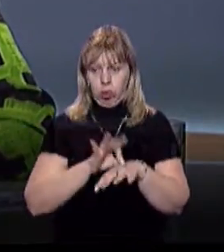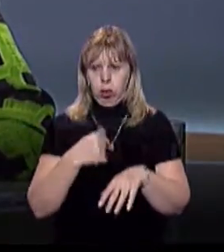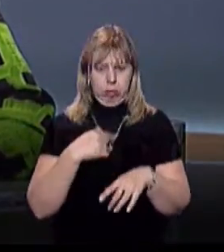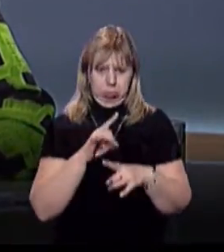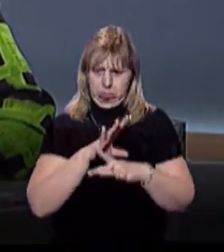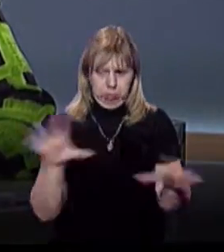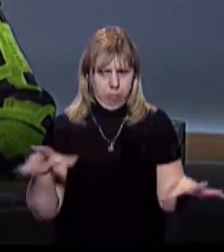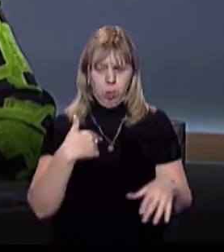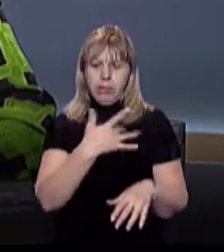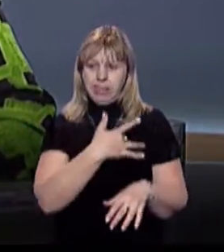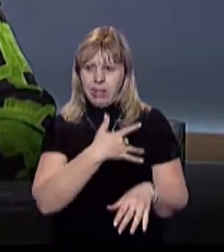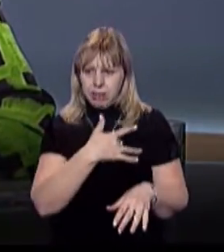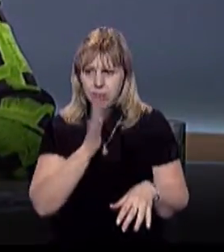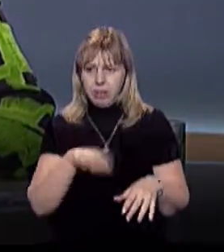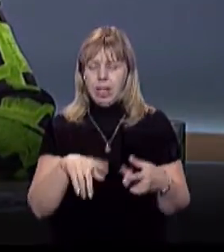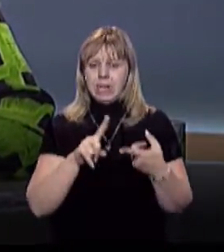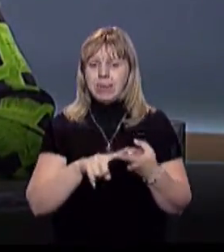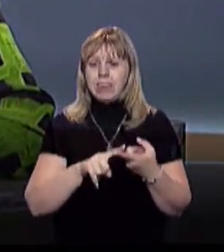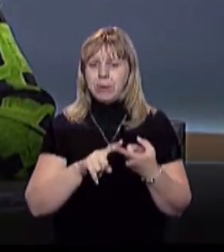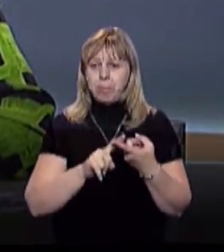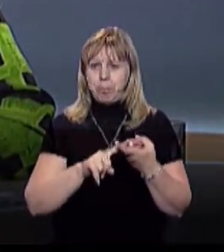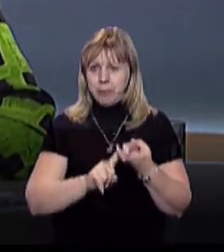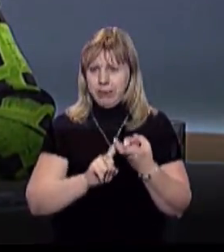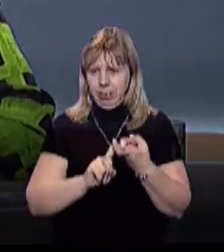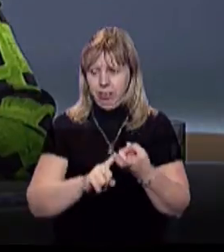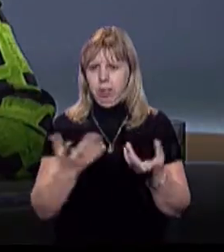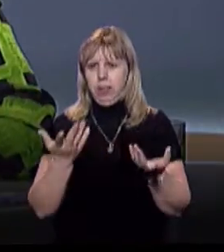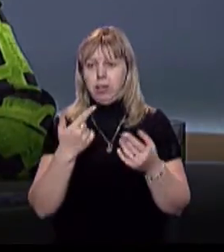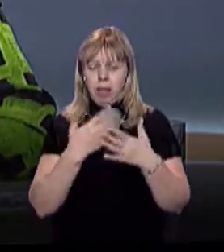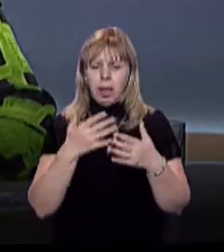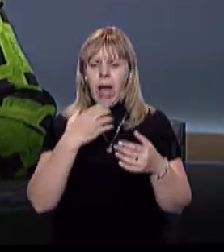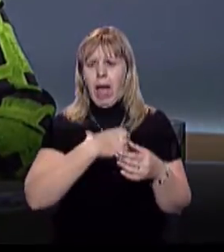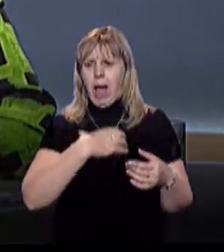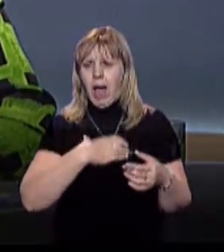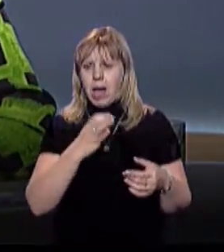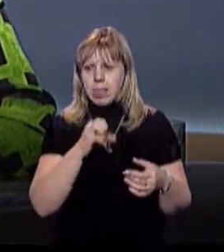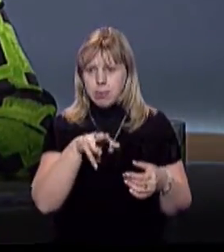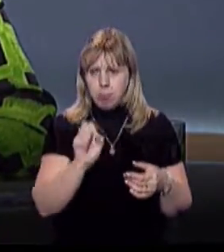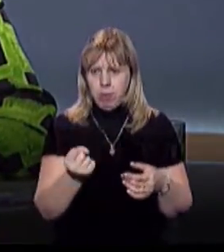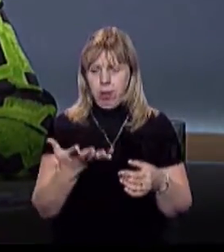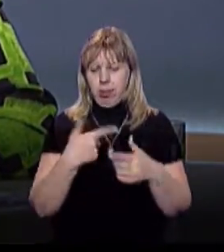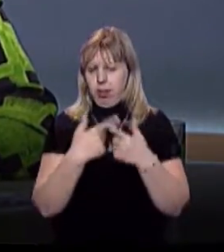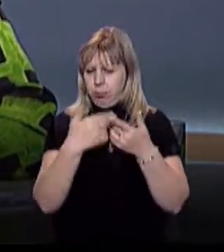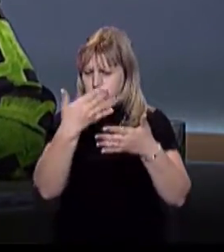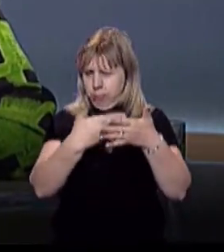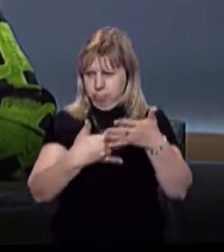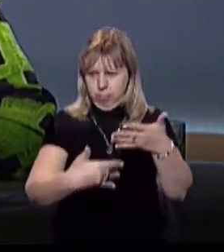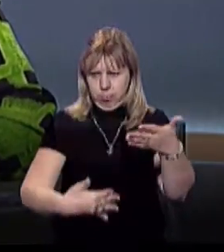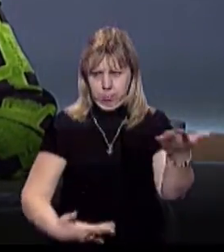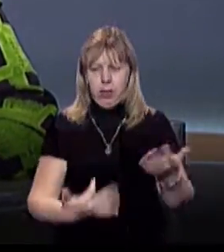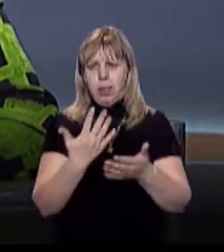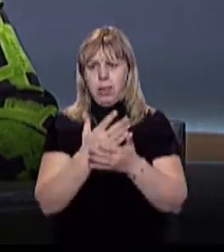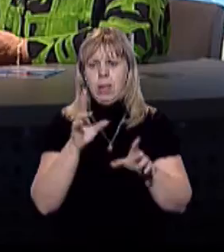хворію. Вади серця, сифіліс, тобто абсолютні протипокази, бронхіальна астма, і там ряд перелік таких